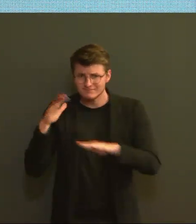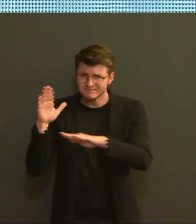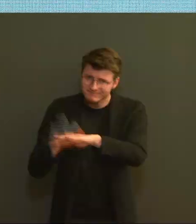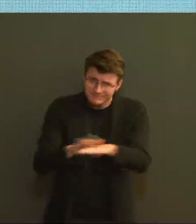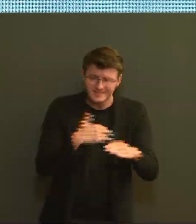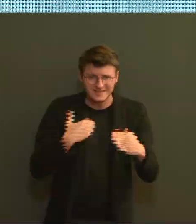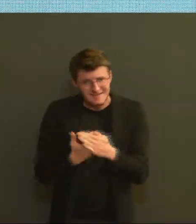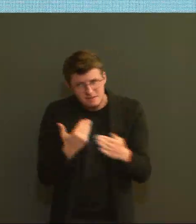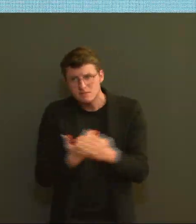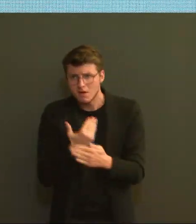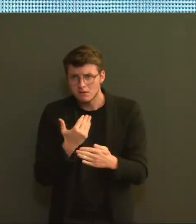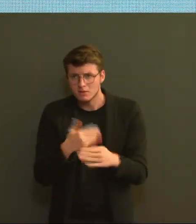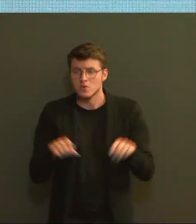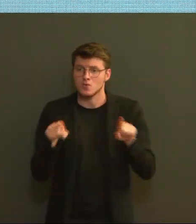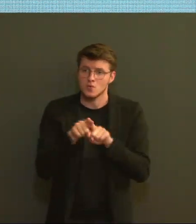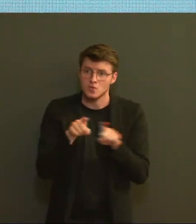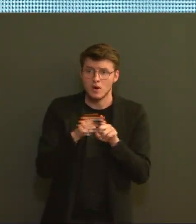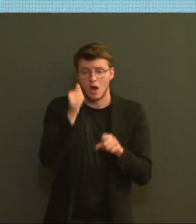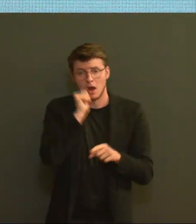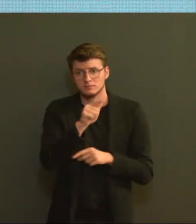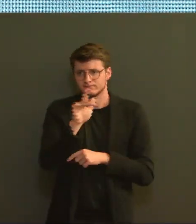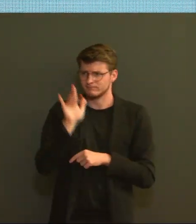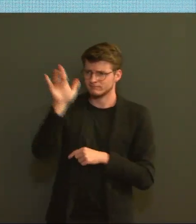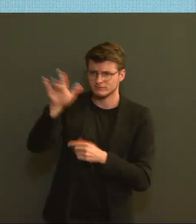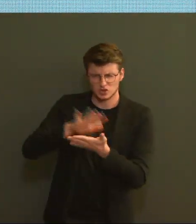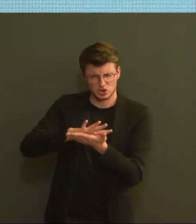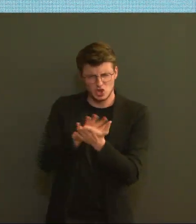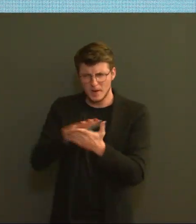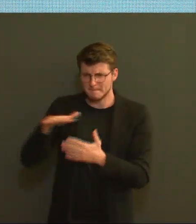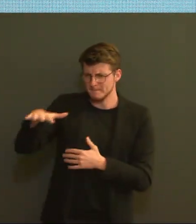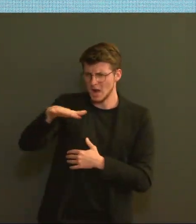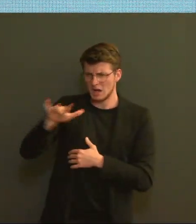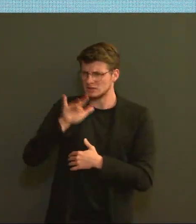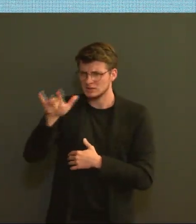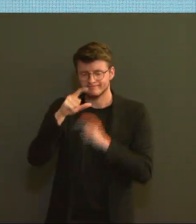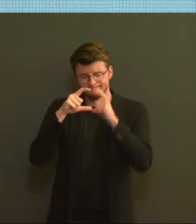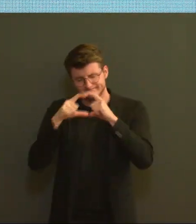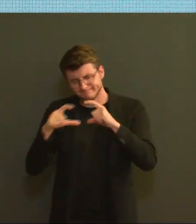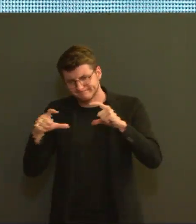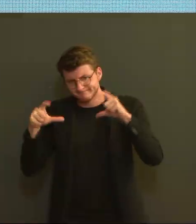een mond-neusmasker op alle drukke plaatsen.